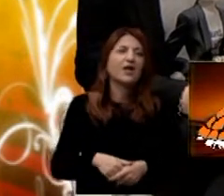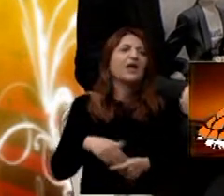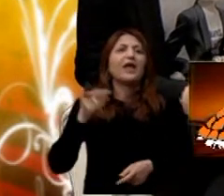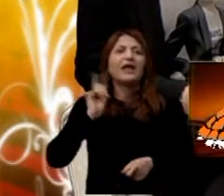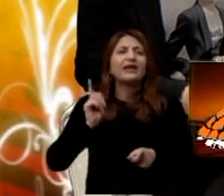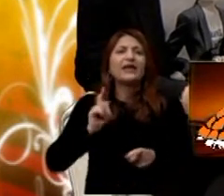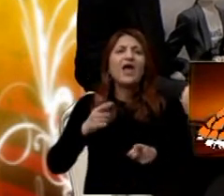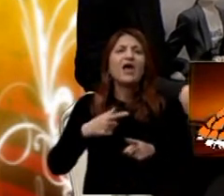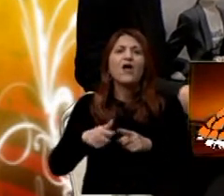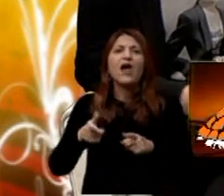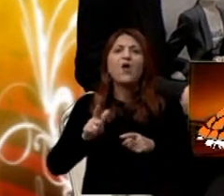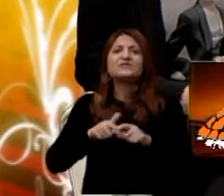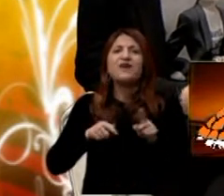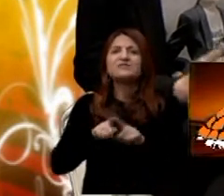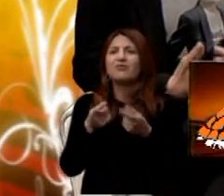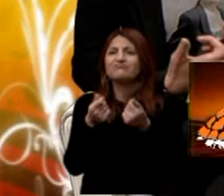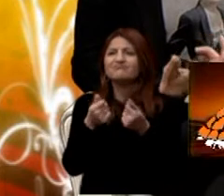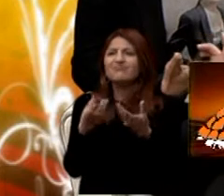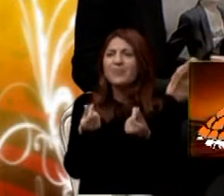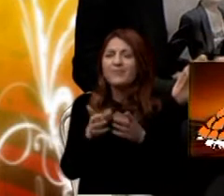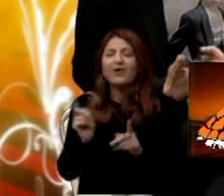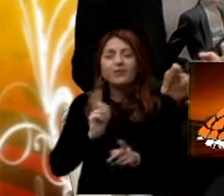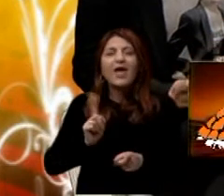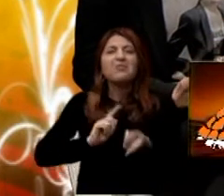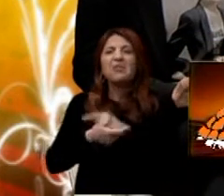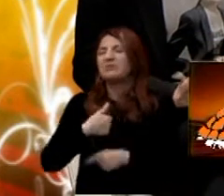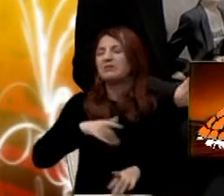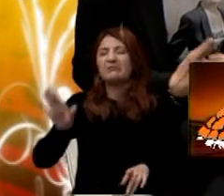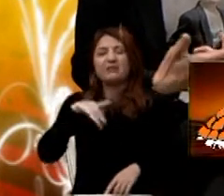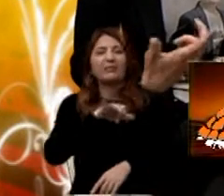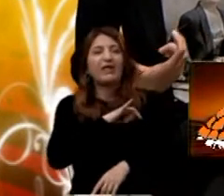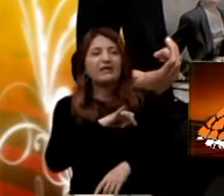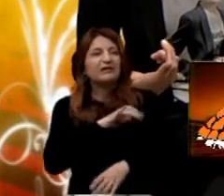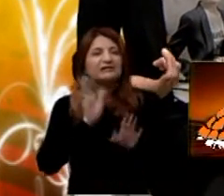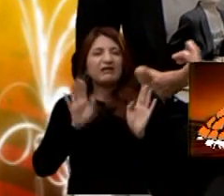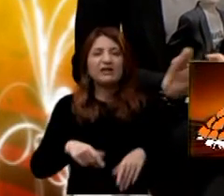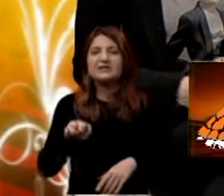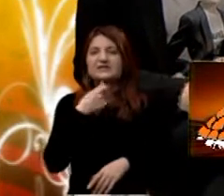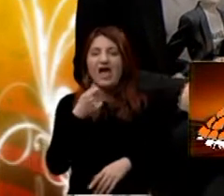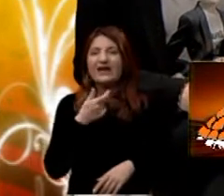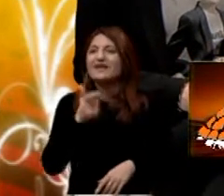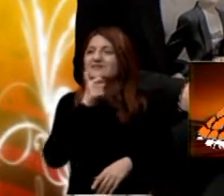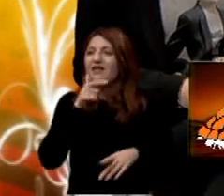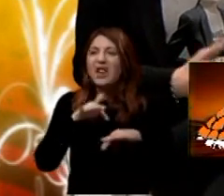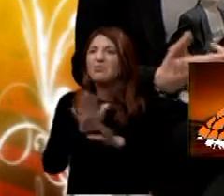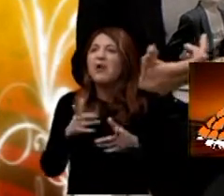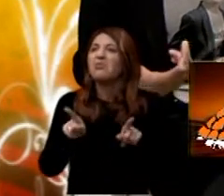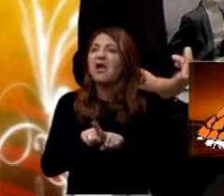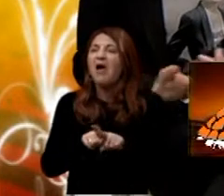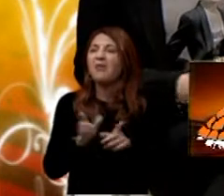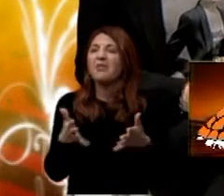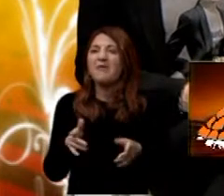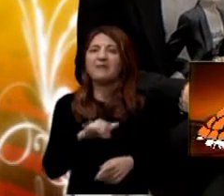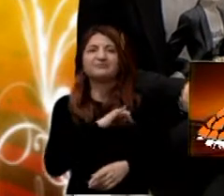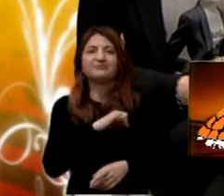samo stvar ekonomske prirode, nego može biti stvar nezainteresiranosti za hranu koja je često u starijoj dobi prisutna. Dodatno su